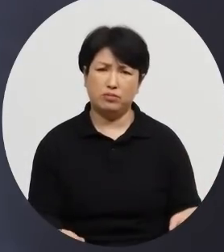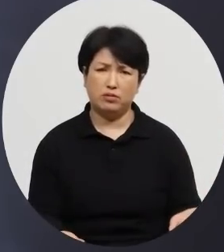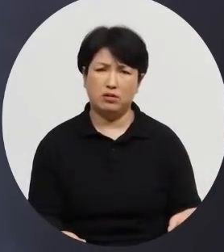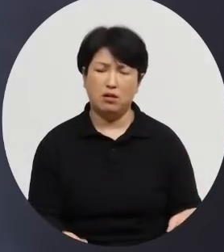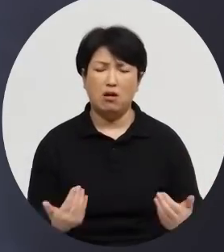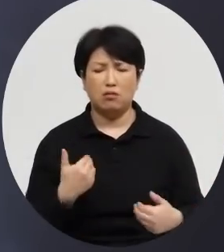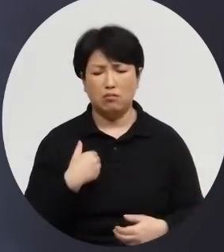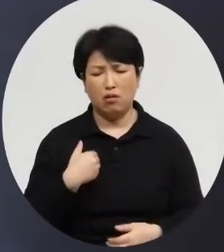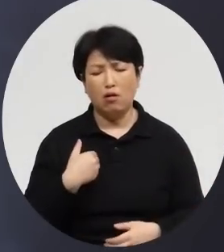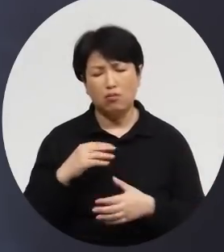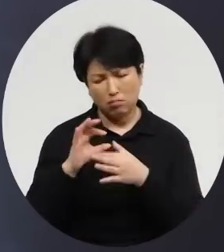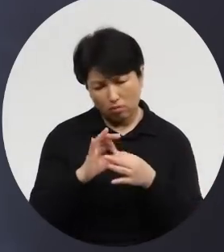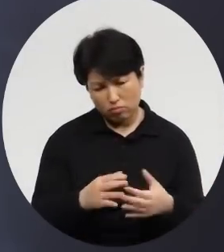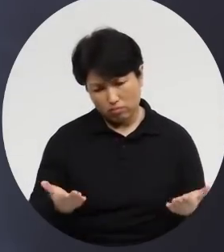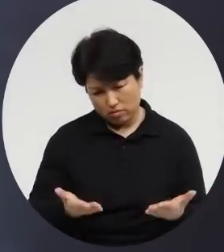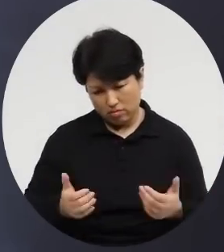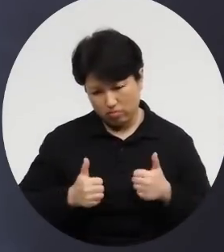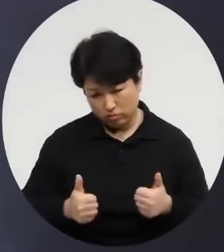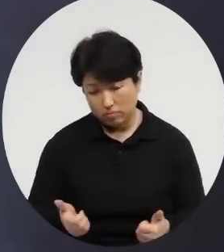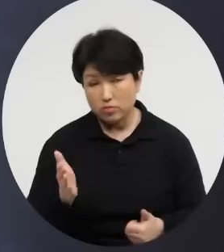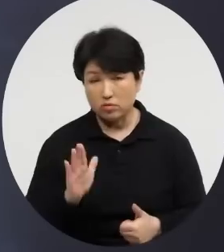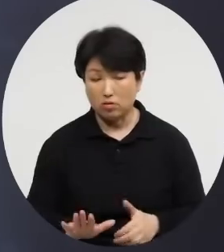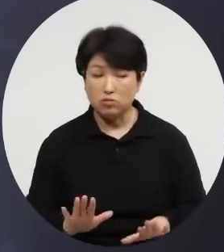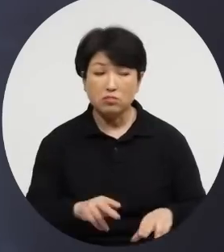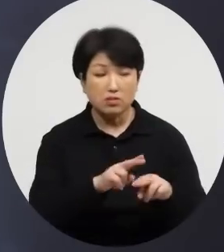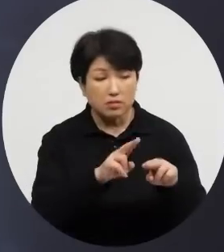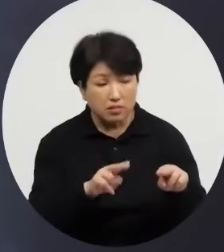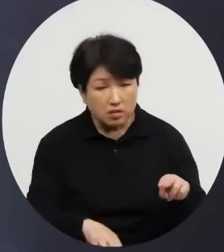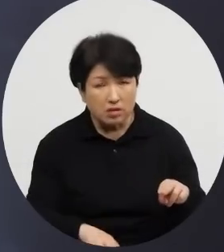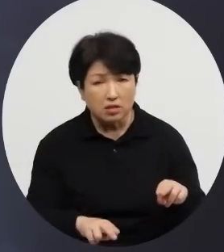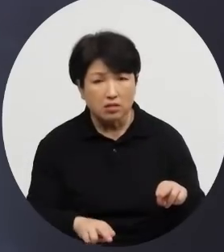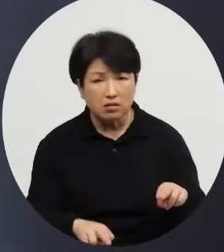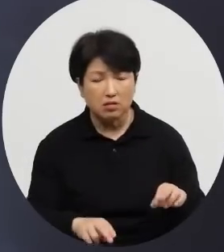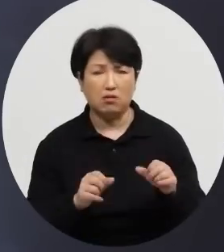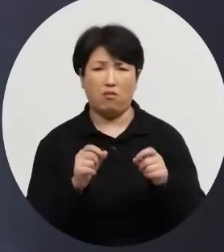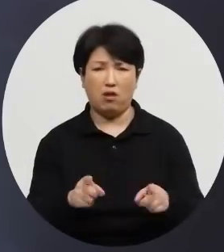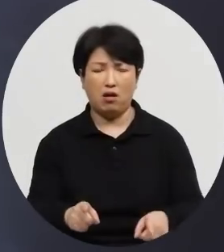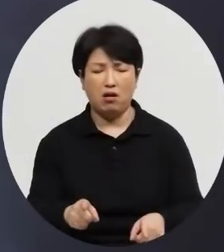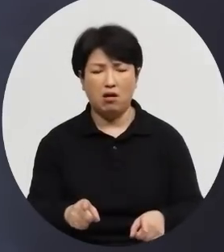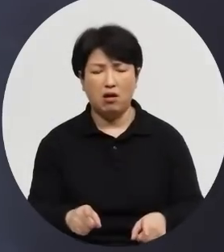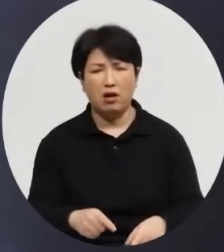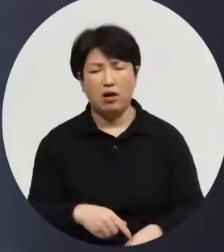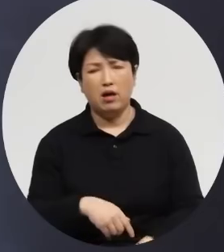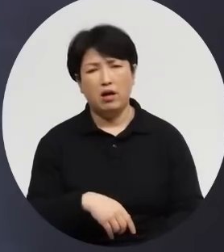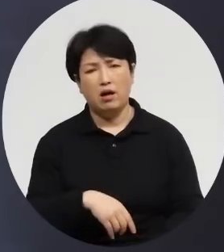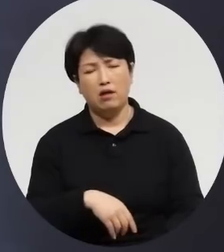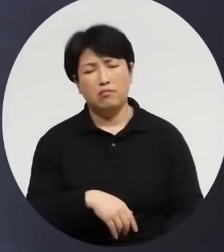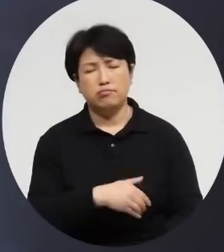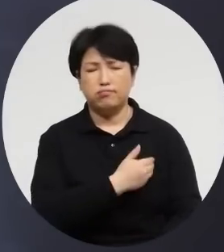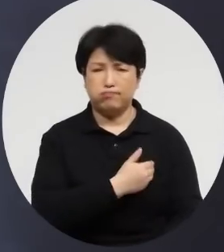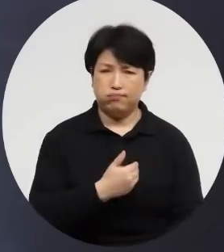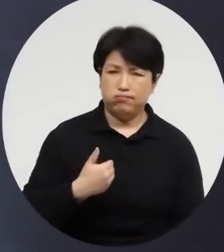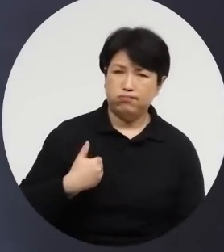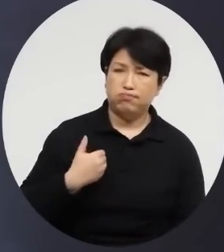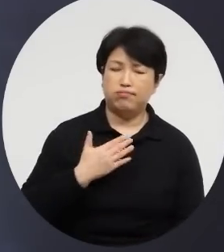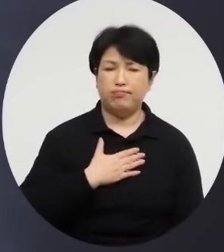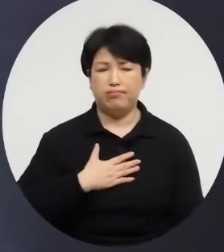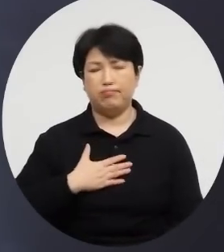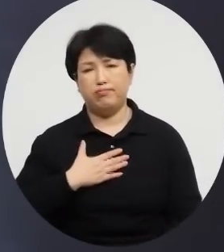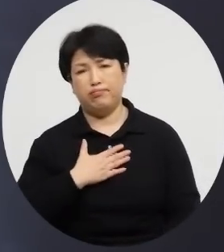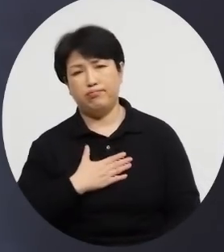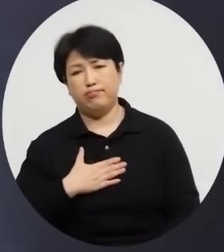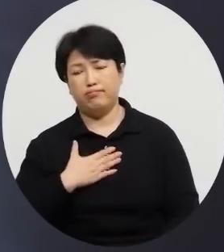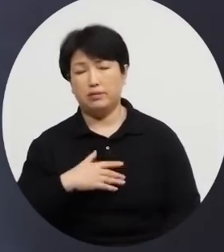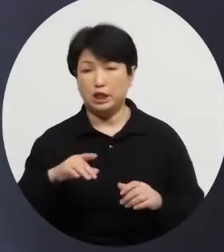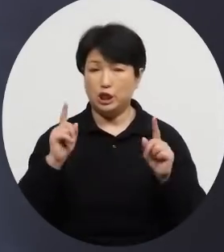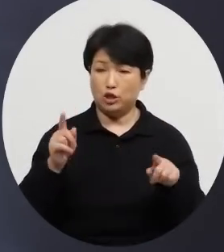했잖아요. 그러니까 조금 여유를 갖고 천천히 좀 알아보면 되죠. 그동안에 실업 신청해가 실업수당